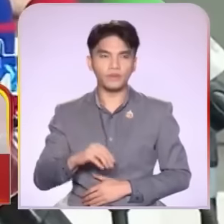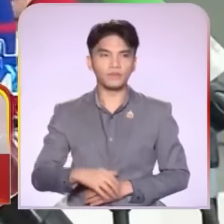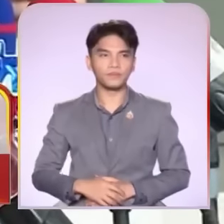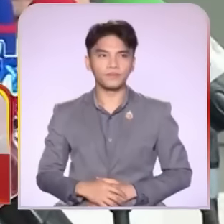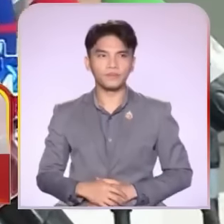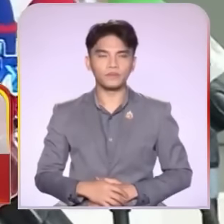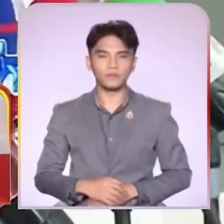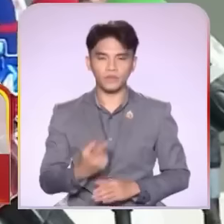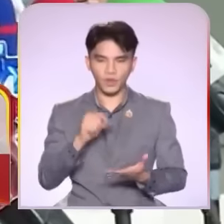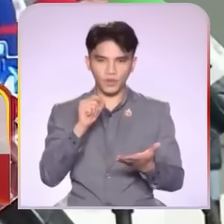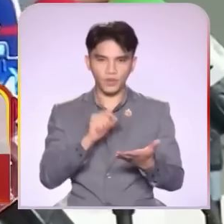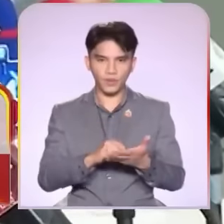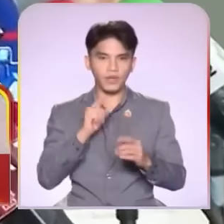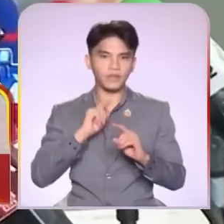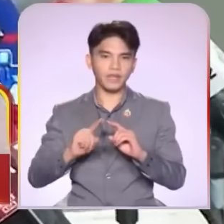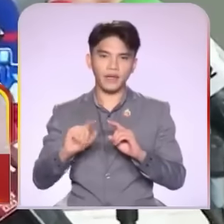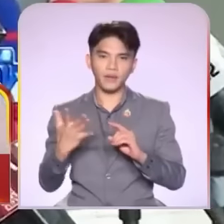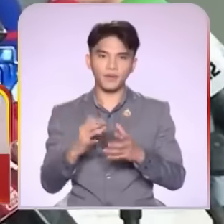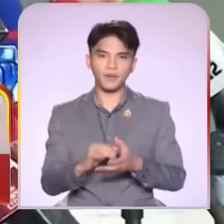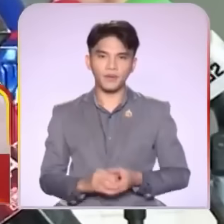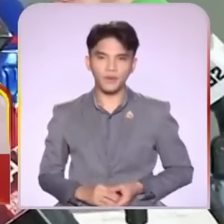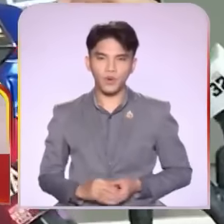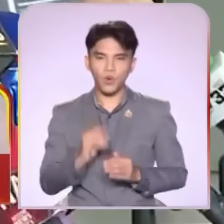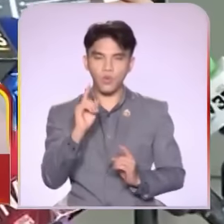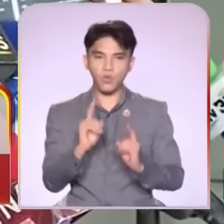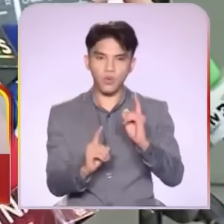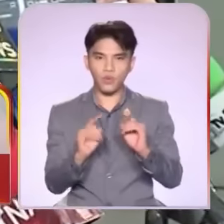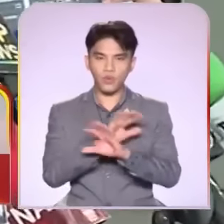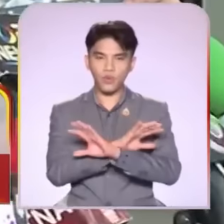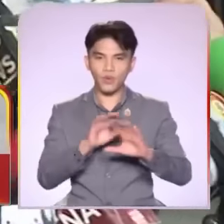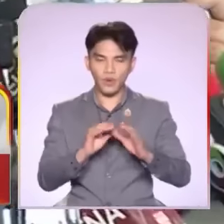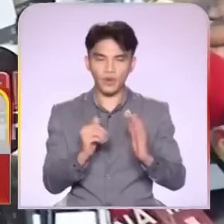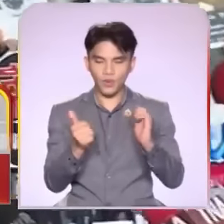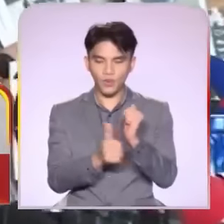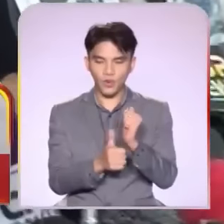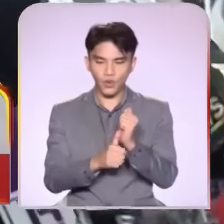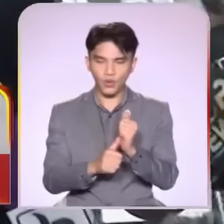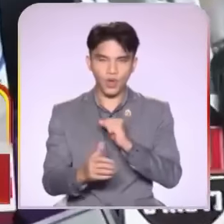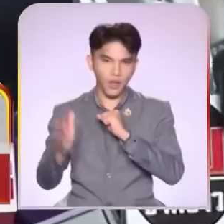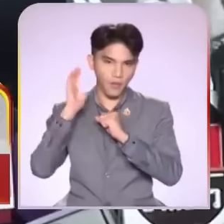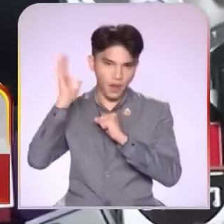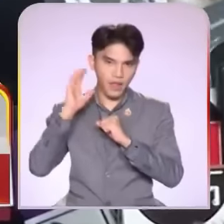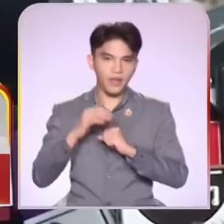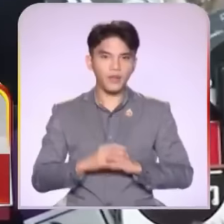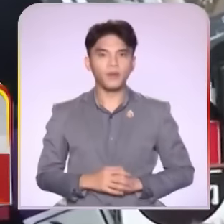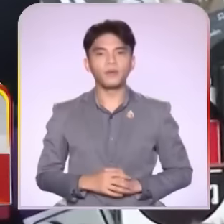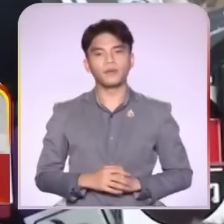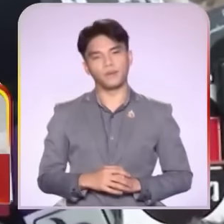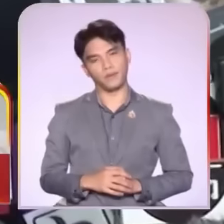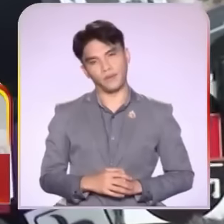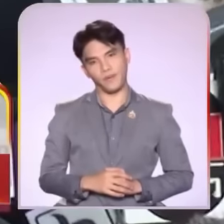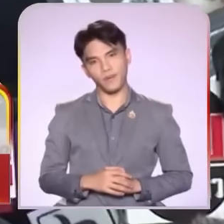นะครับไม่ได้เป็นผู้ลงนามหนังสือรับรองบริษัทและไม่ได้เป็นผู้ถือหุ้นเป็นเพียงผู้ช่วยทำการตลาดนะครับผมจะบอกให้เล